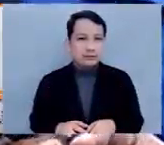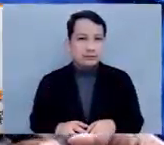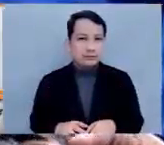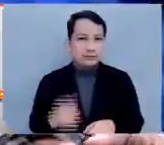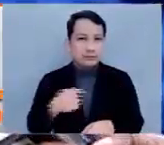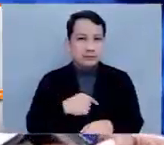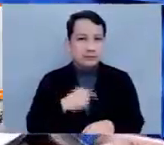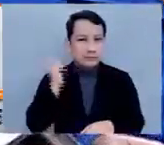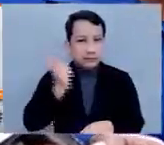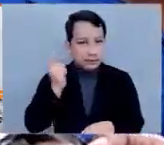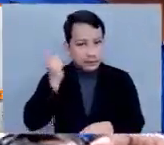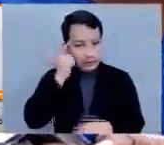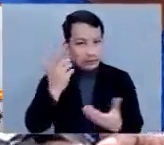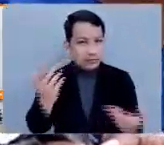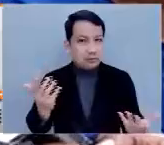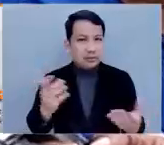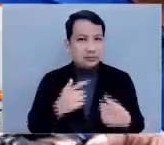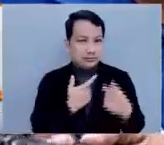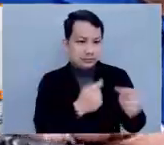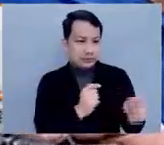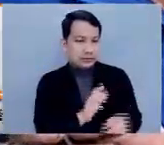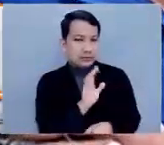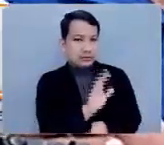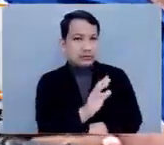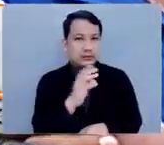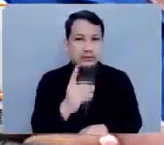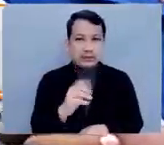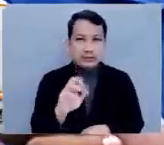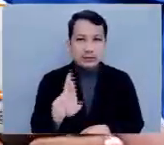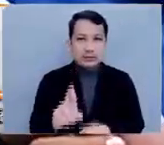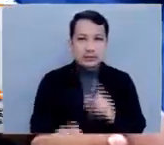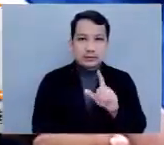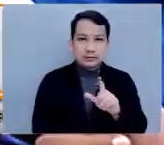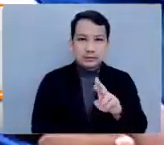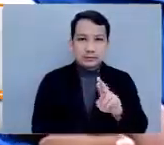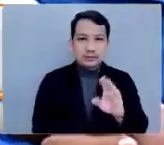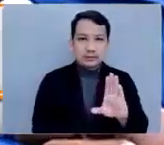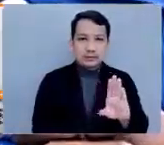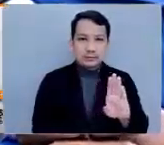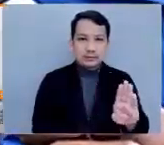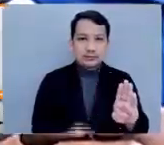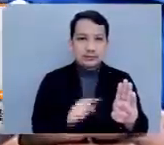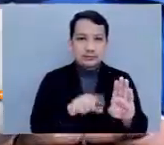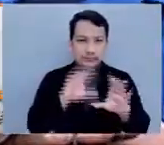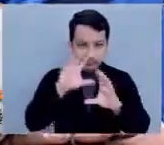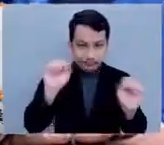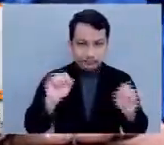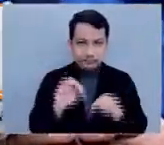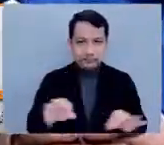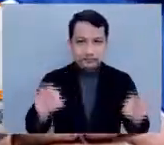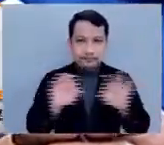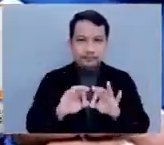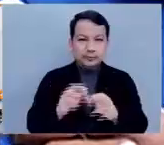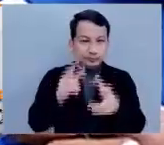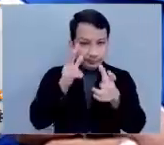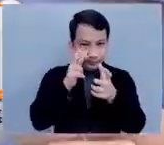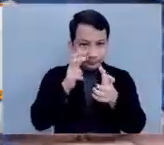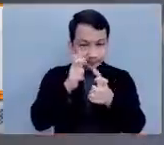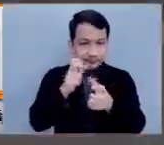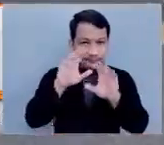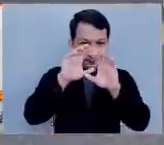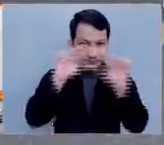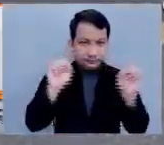atin. Wala na kaming tiwala sa DOTR at LTFRB. Kinakailangan nang makinig ang ating Pangulo